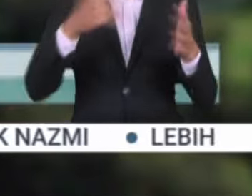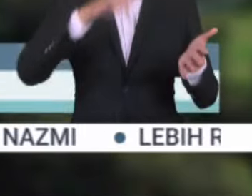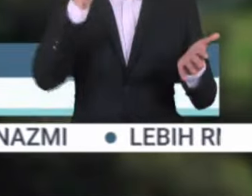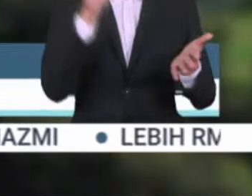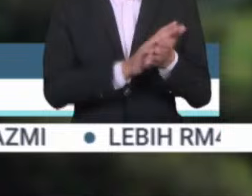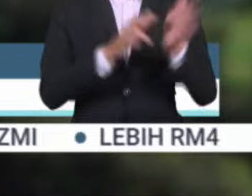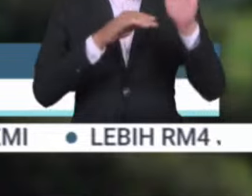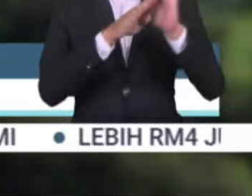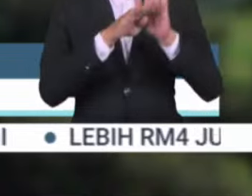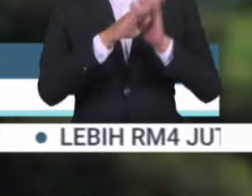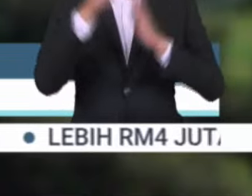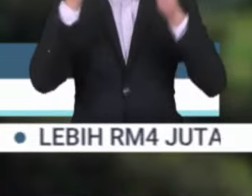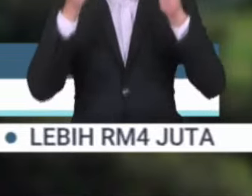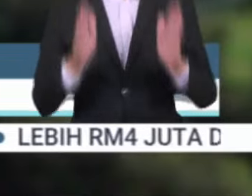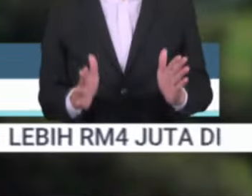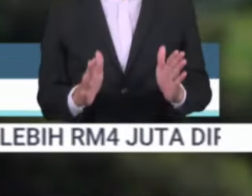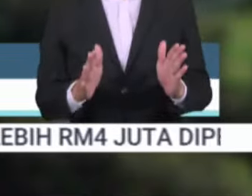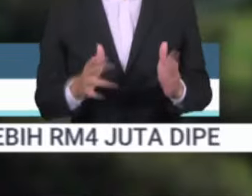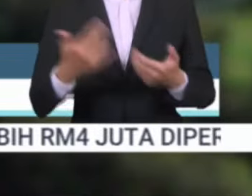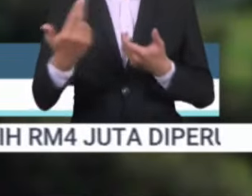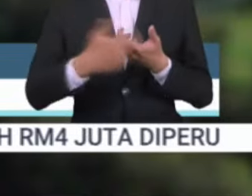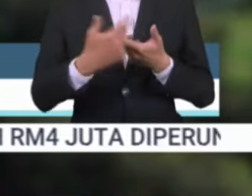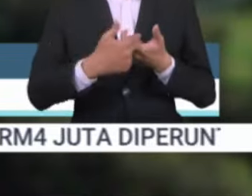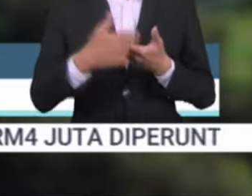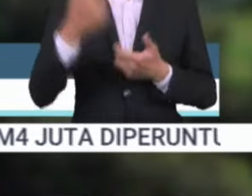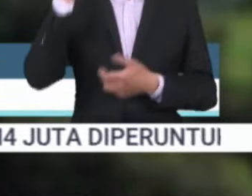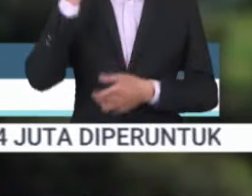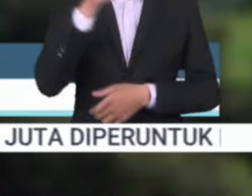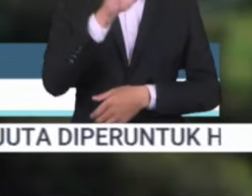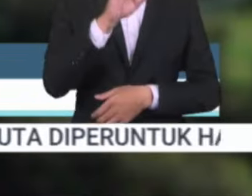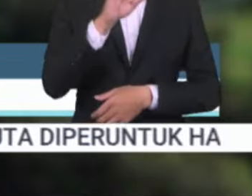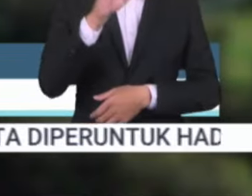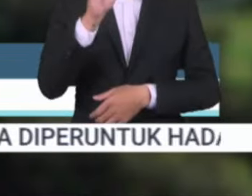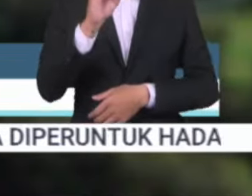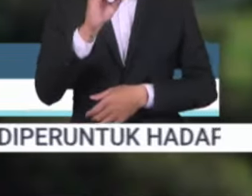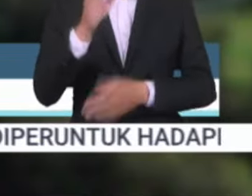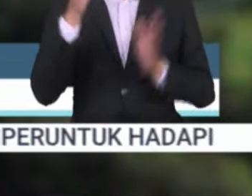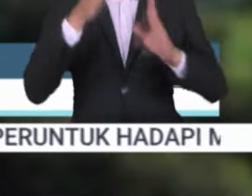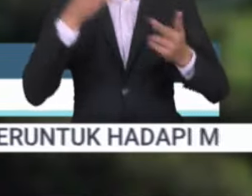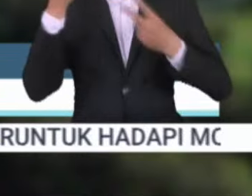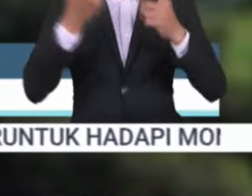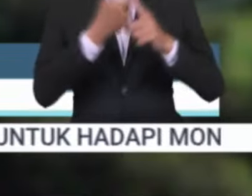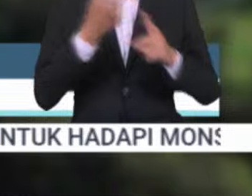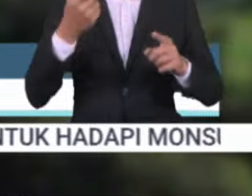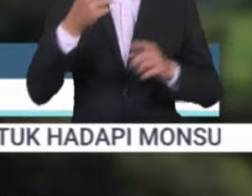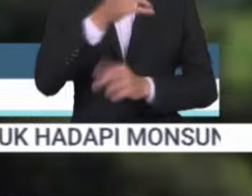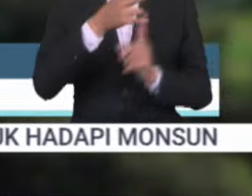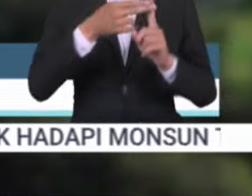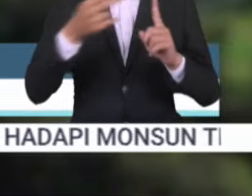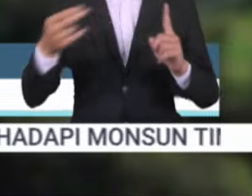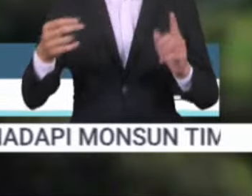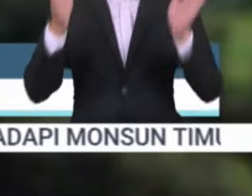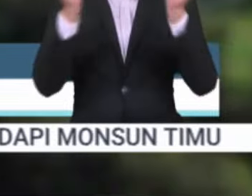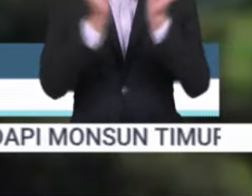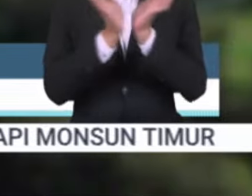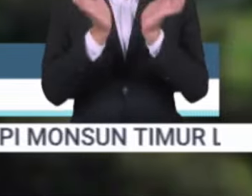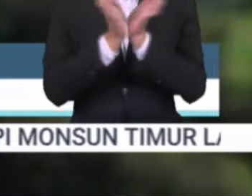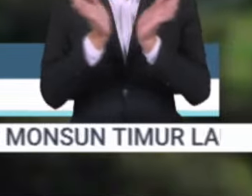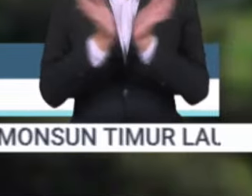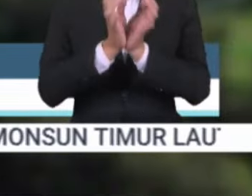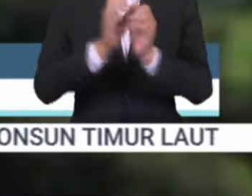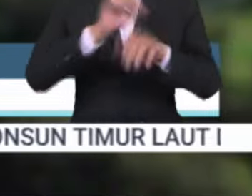merekodkan peningkatan peserta. Seramai 75 peserta dari Malaysia, Indonesia, Filipina, Brunei dan